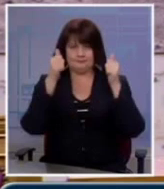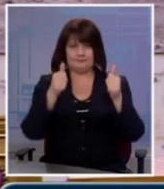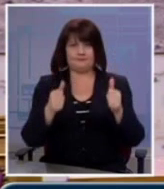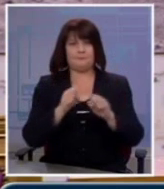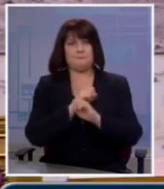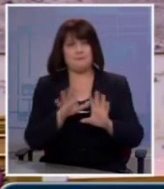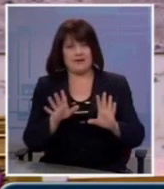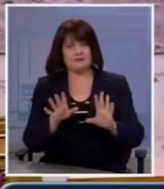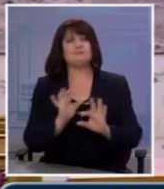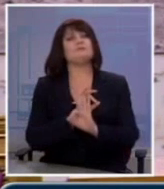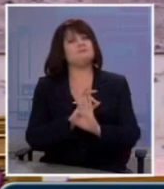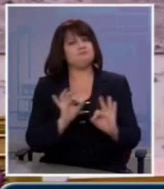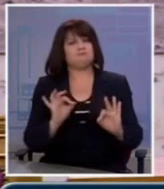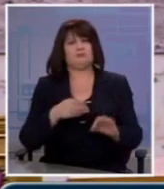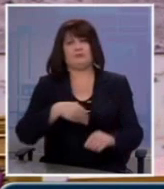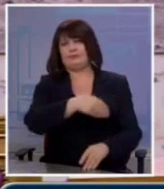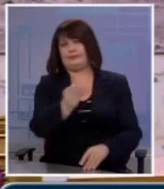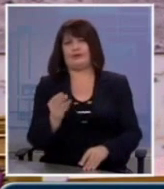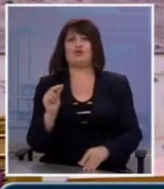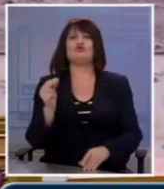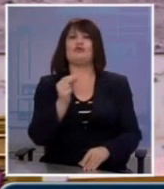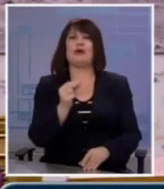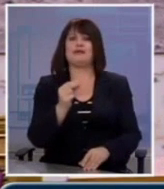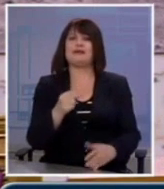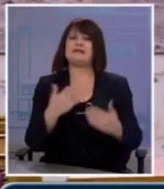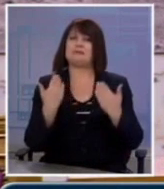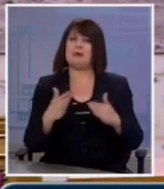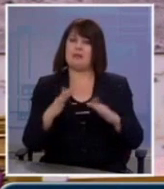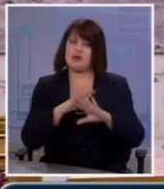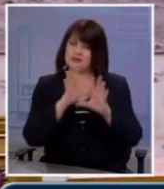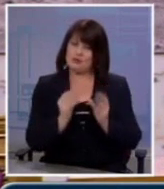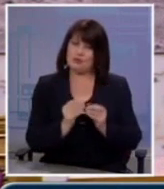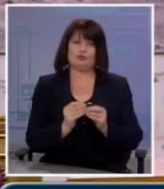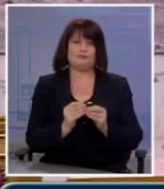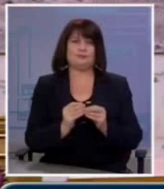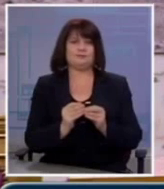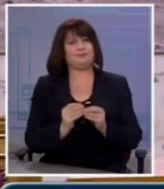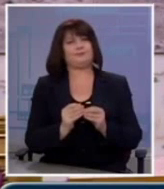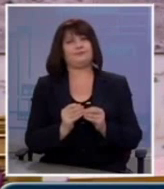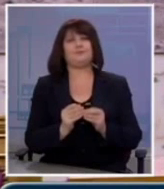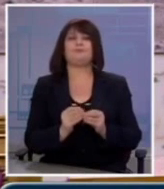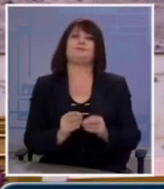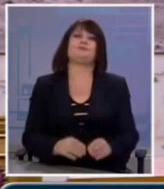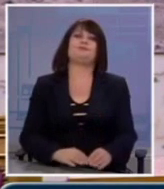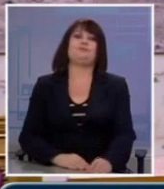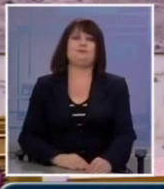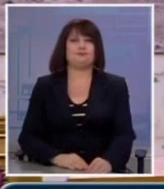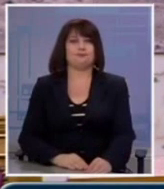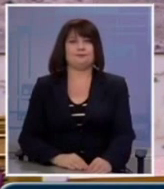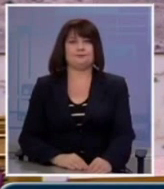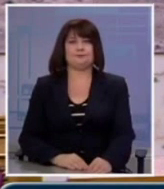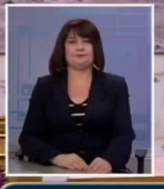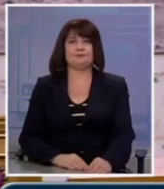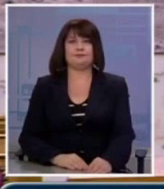αναρτήθηκε και έχει ήδη διανεμηθεί σε όλους και όλες τους βουλευτές